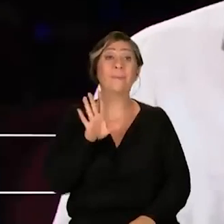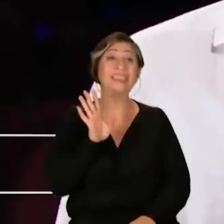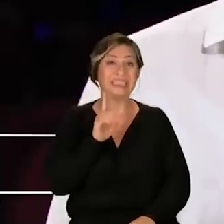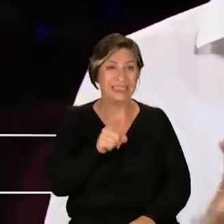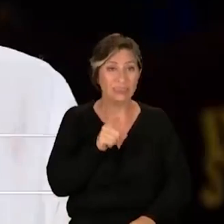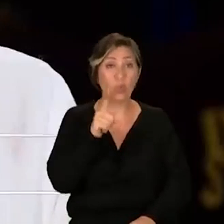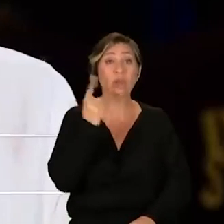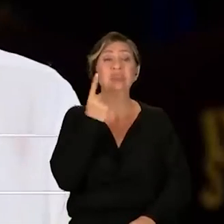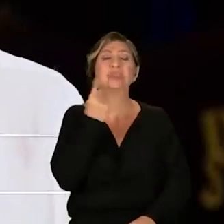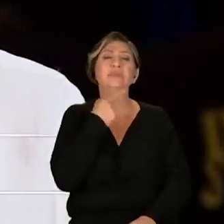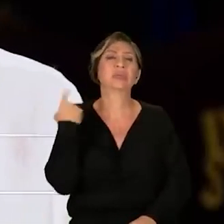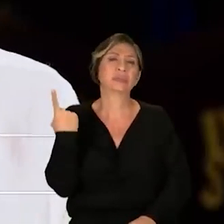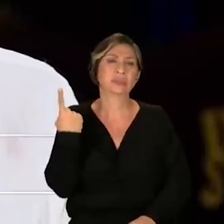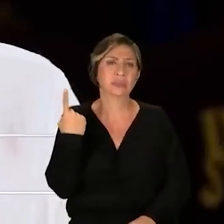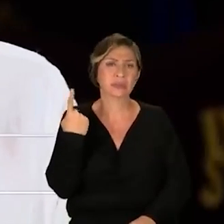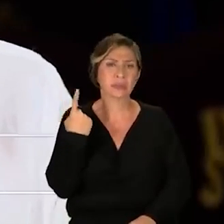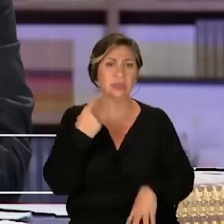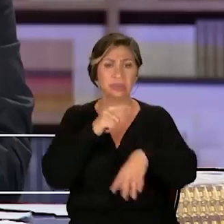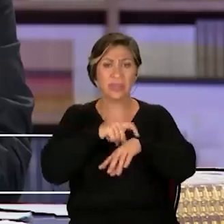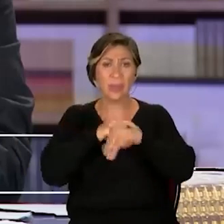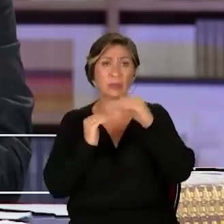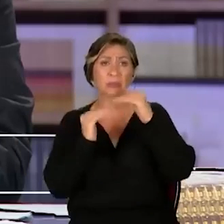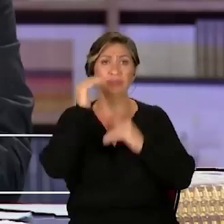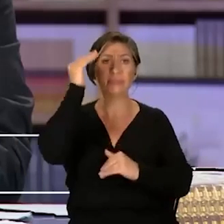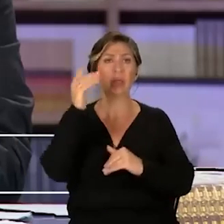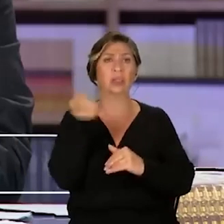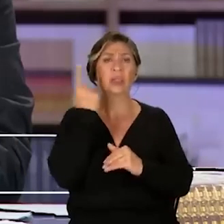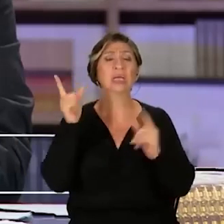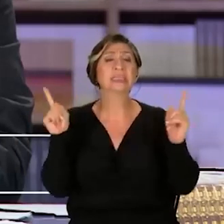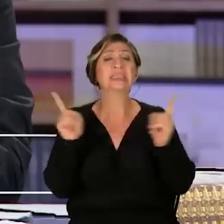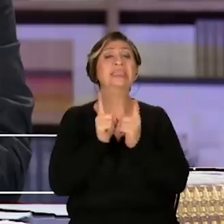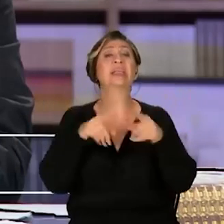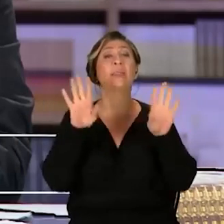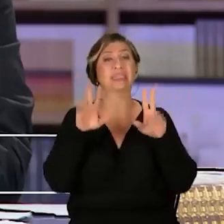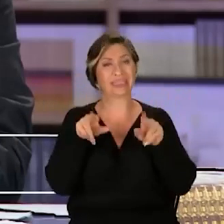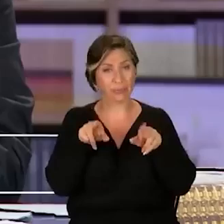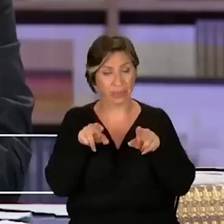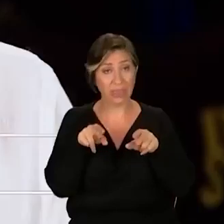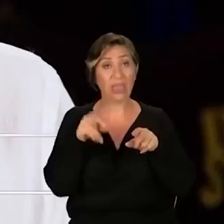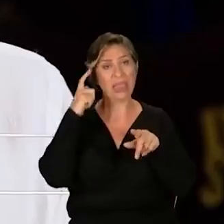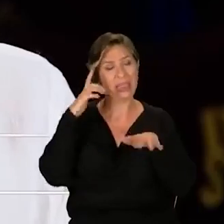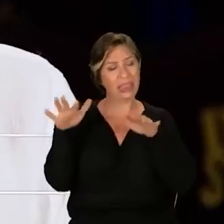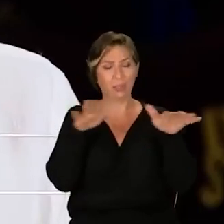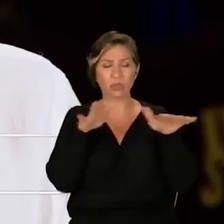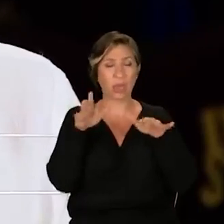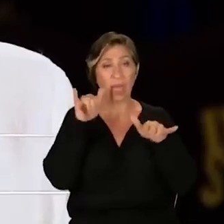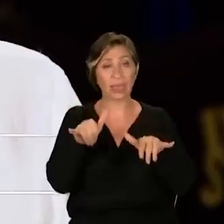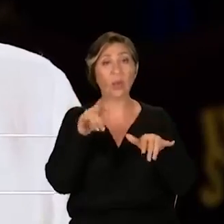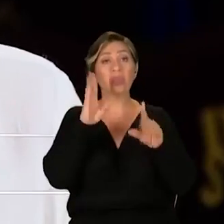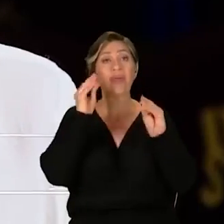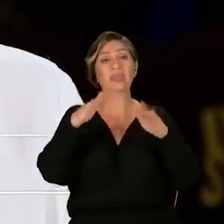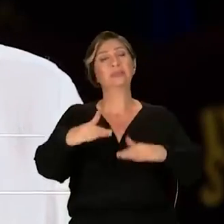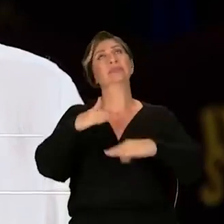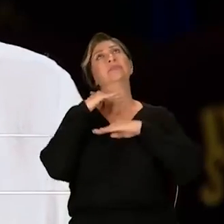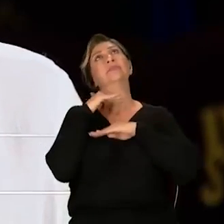diyemezsiniz. Böyle bir şey mümkün değil. Sürenizi artıramıyorsunuz, kısaltamadığınız gibi. Depresyonda da öyle. Onlar daha çok